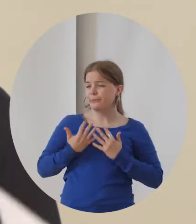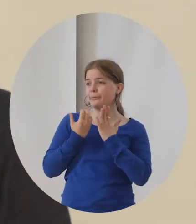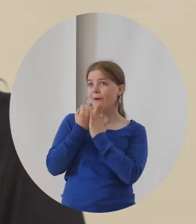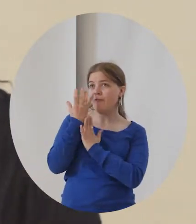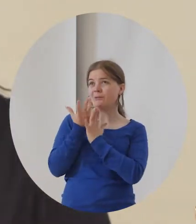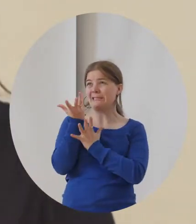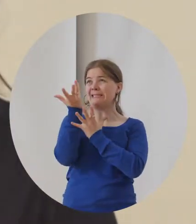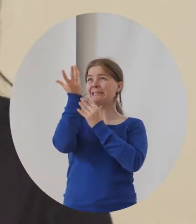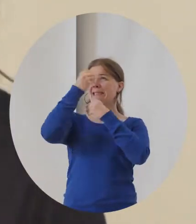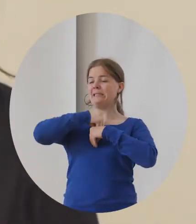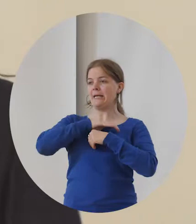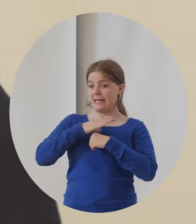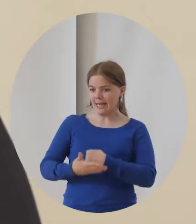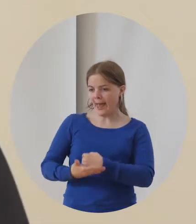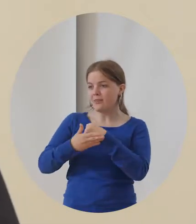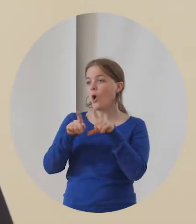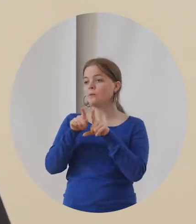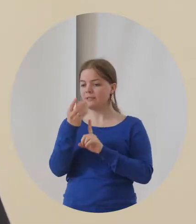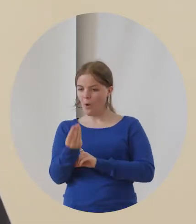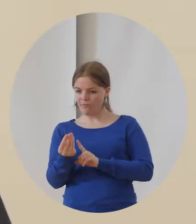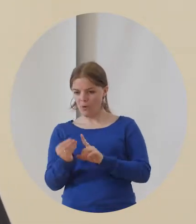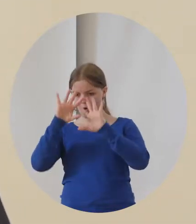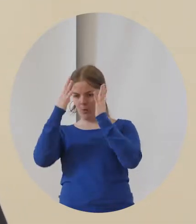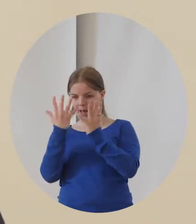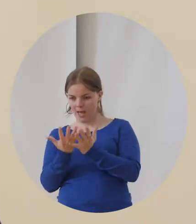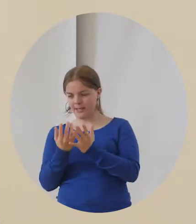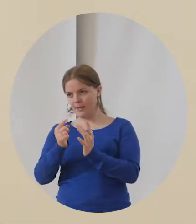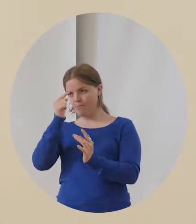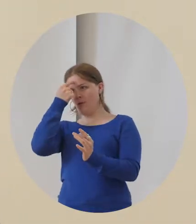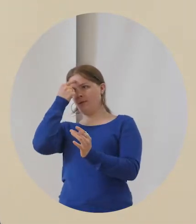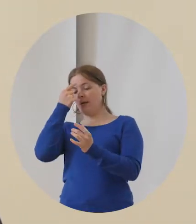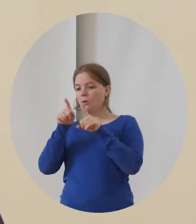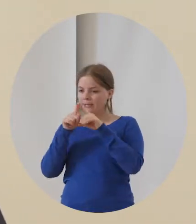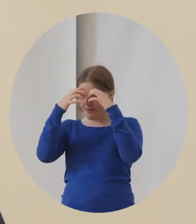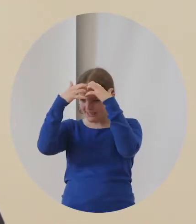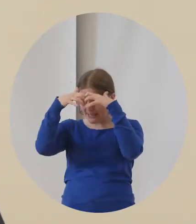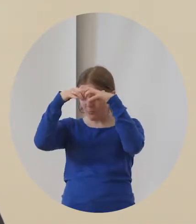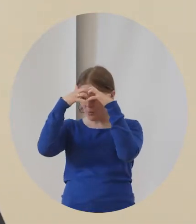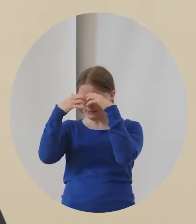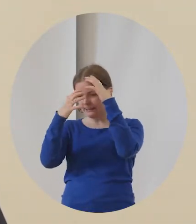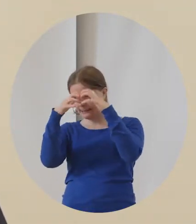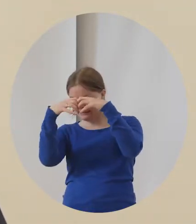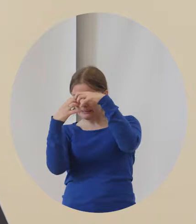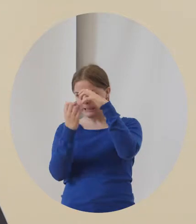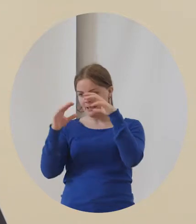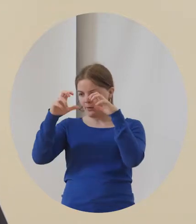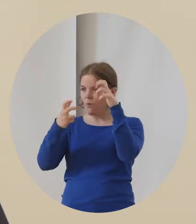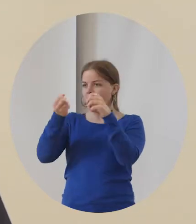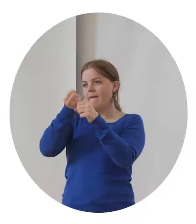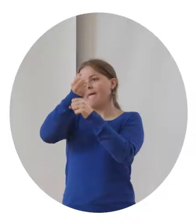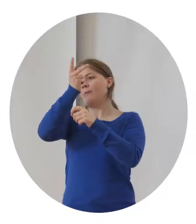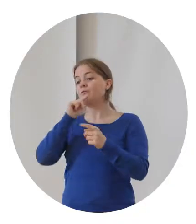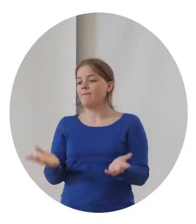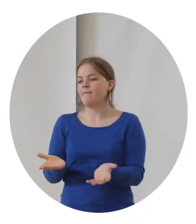pensant l'enfant dans sa globalité et permettre vraiment à la plasticité cérébrale de se mettre en place.